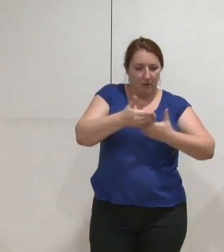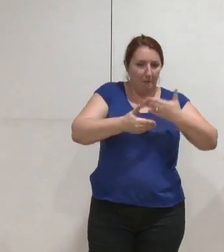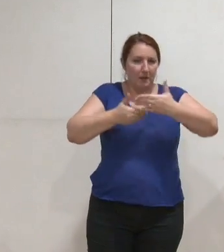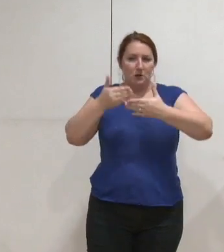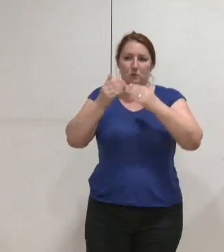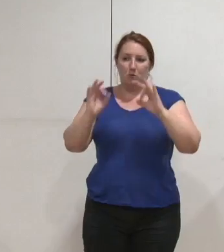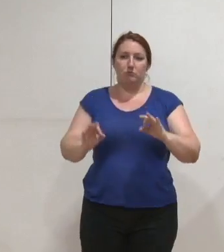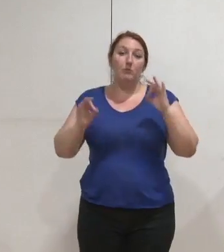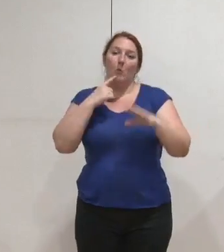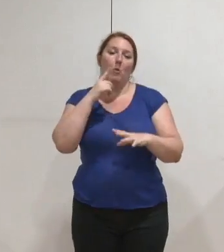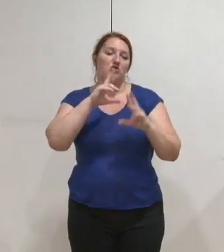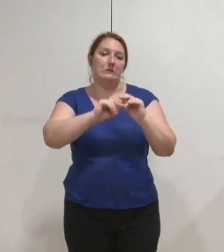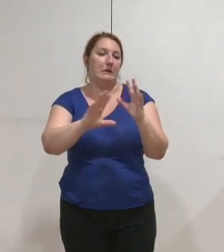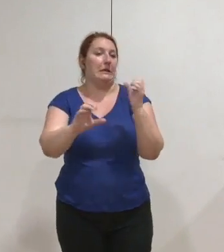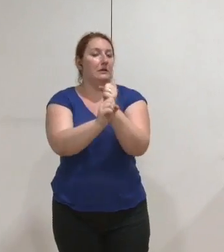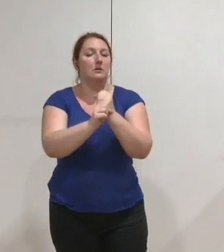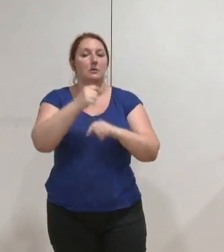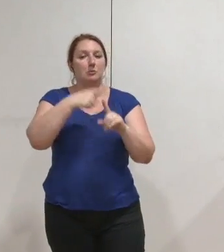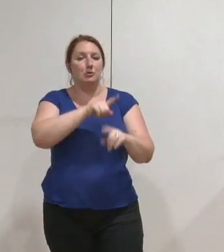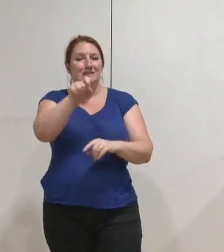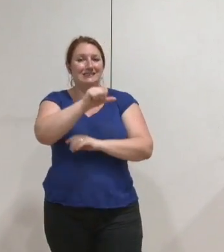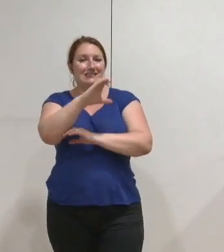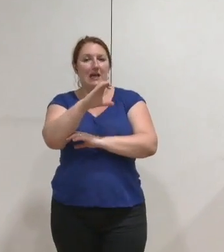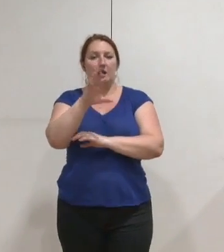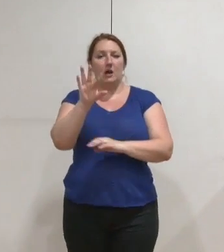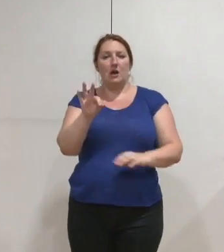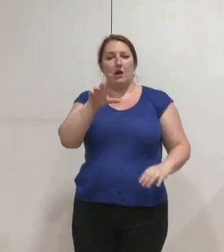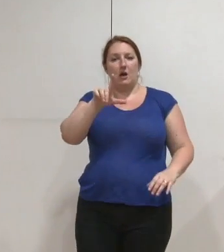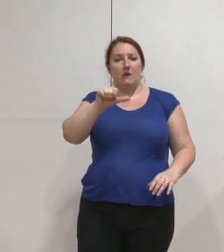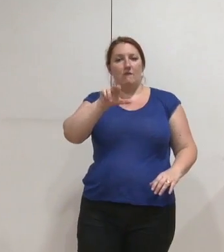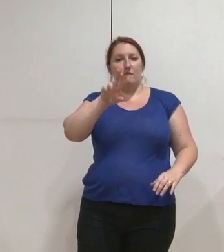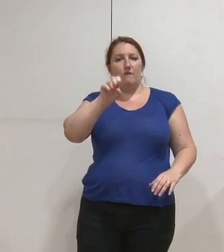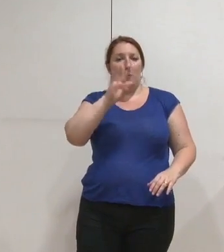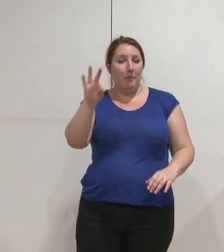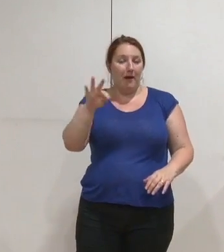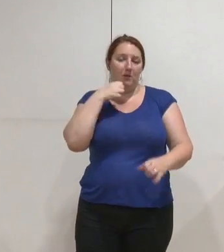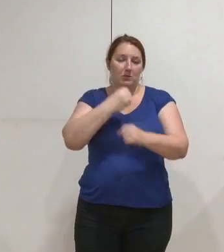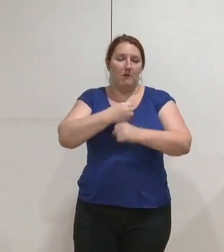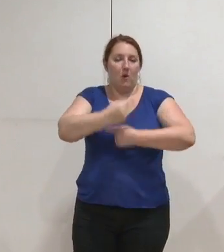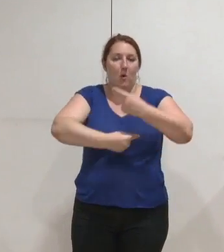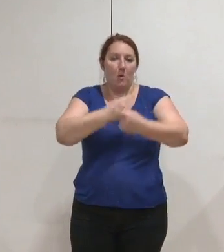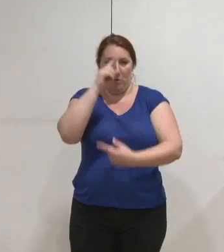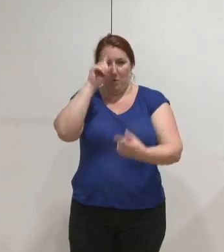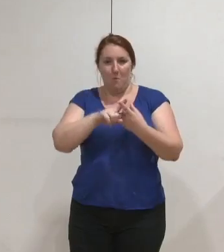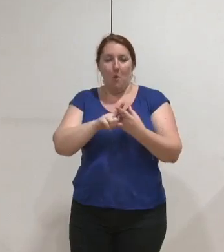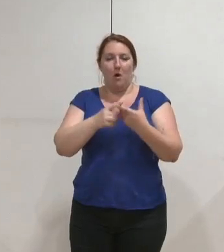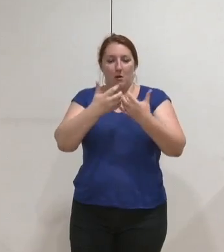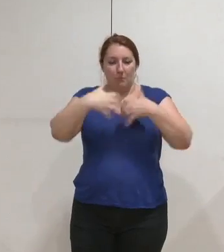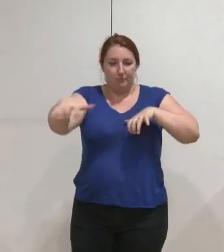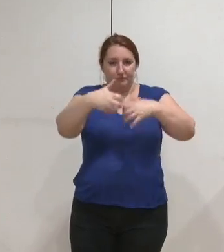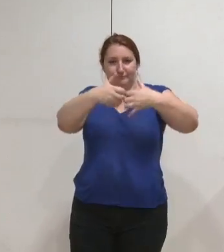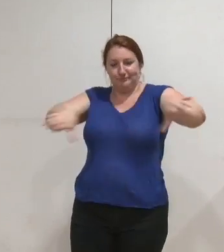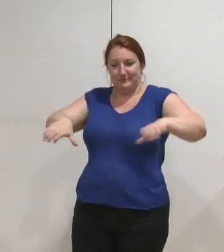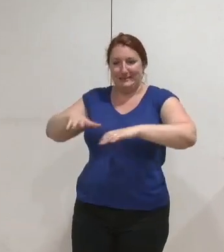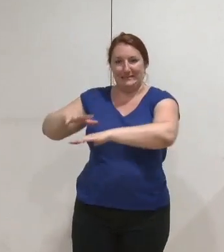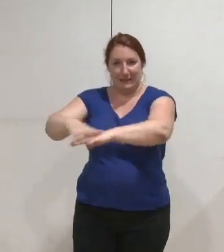je je vais très vite et puis la zacfobert on a un travail en cours pour diviser l'opération en secteur